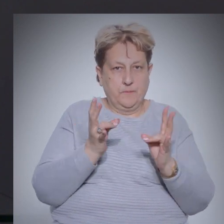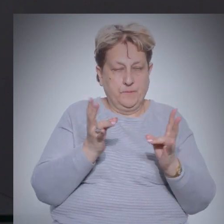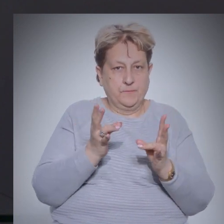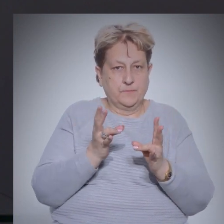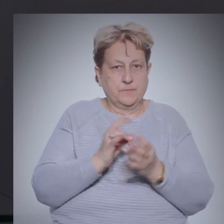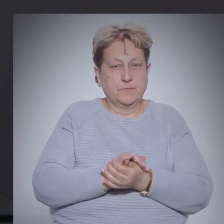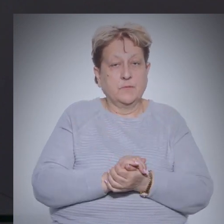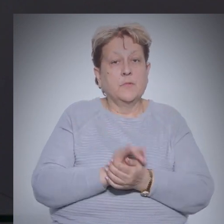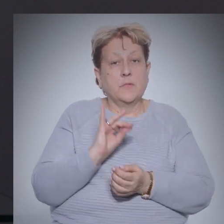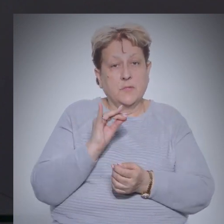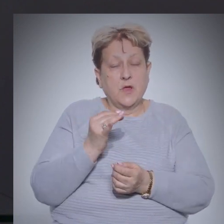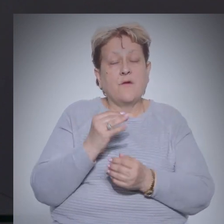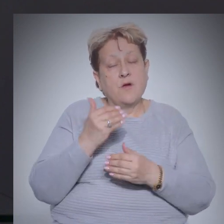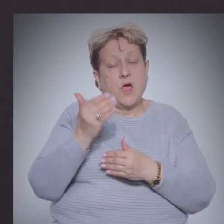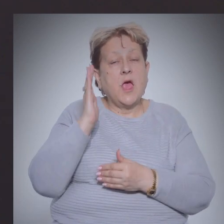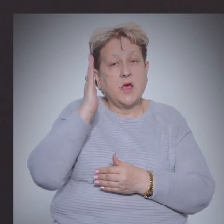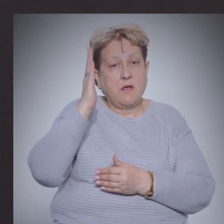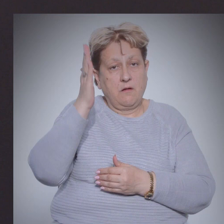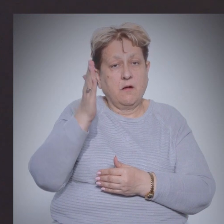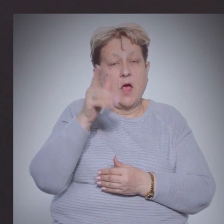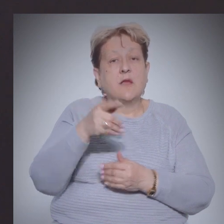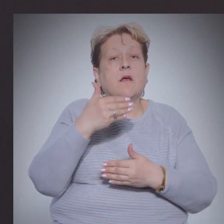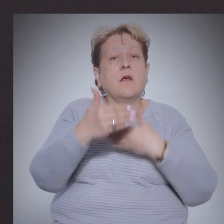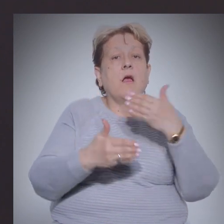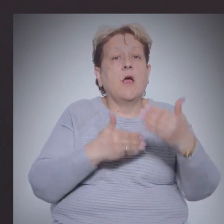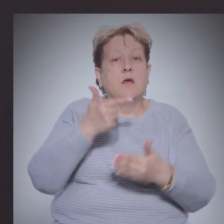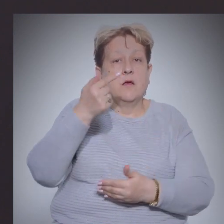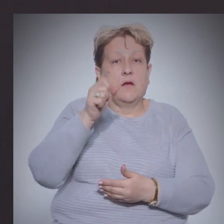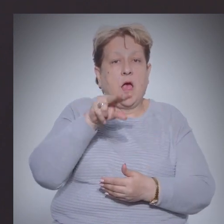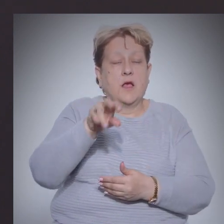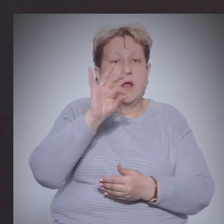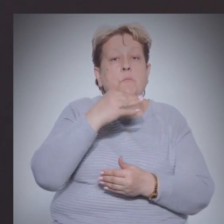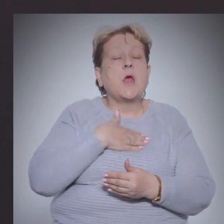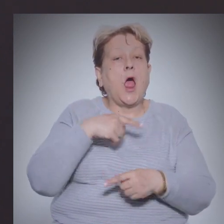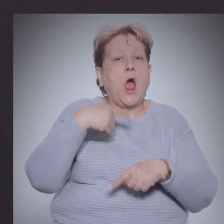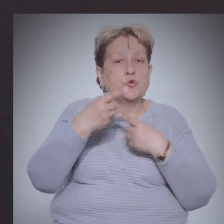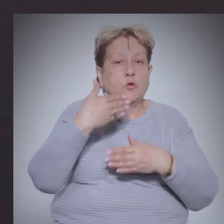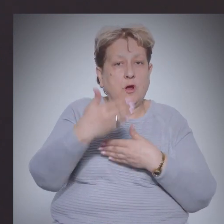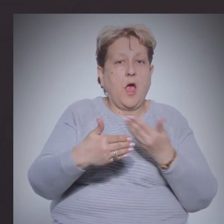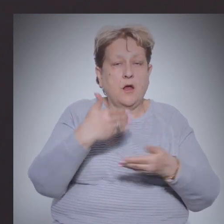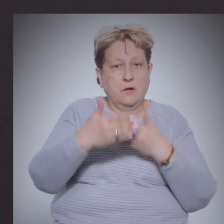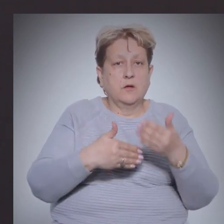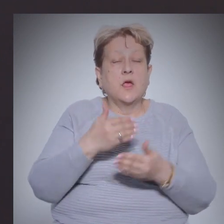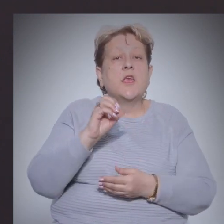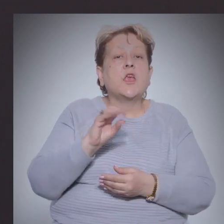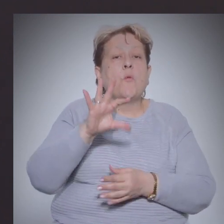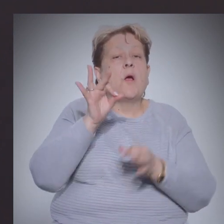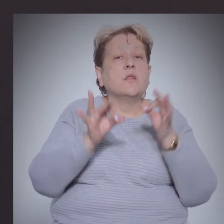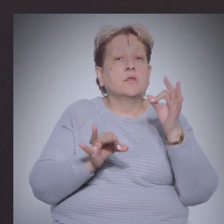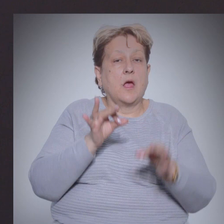կերպով։ Եվ անստենք հետագա այդ կայլերի հաջորդ կայլերին։ Եվ որ